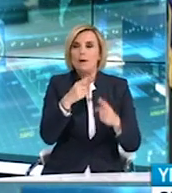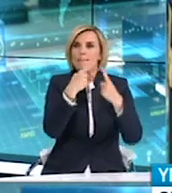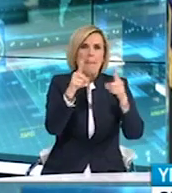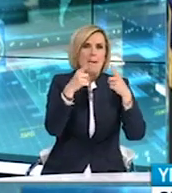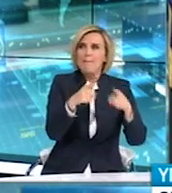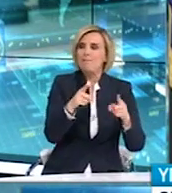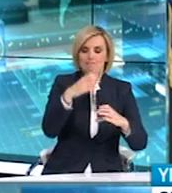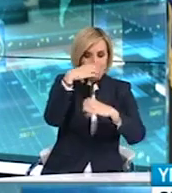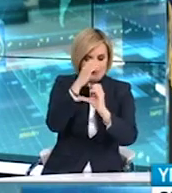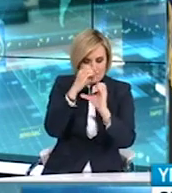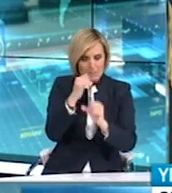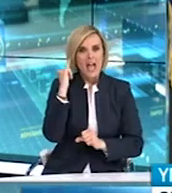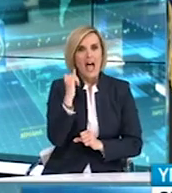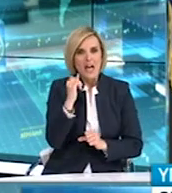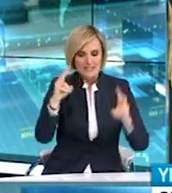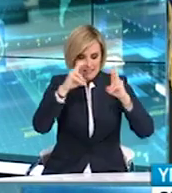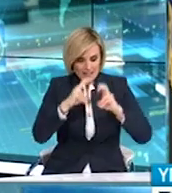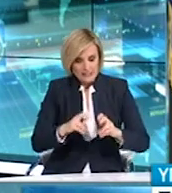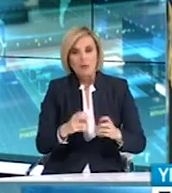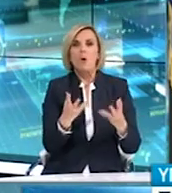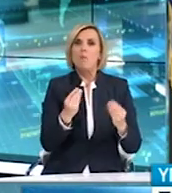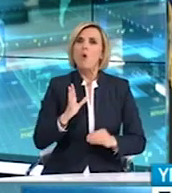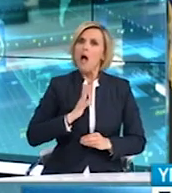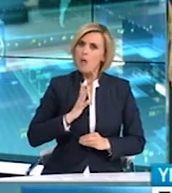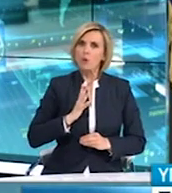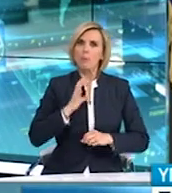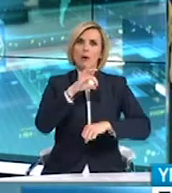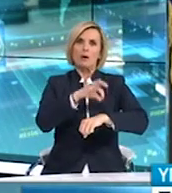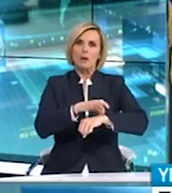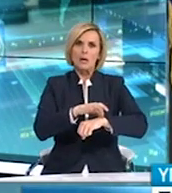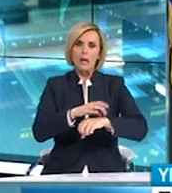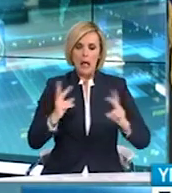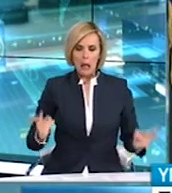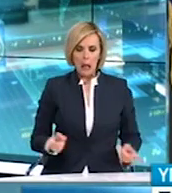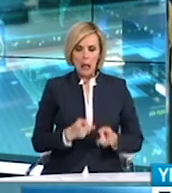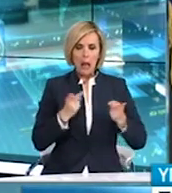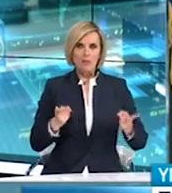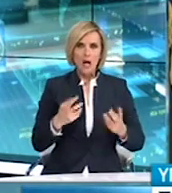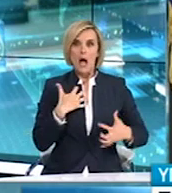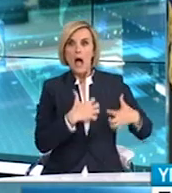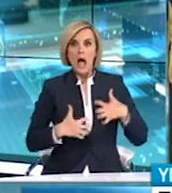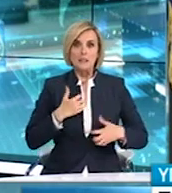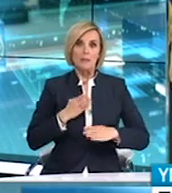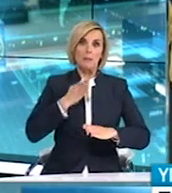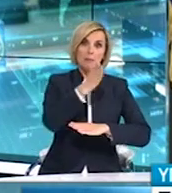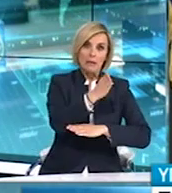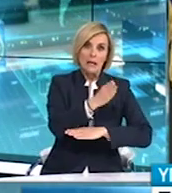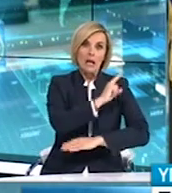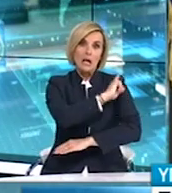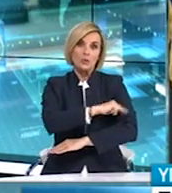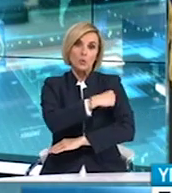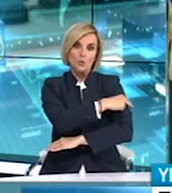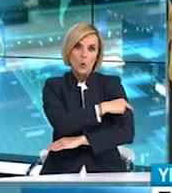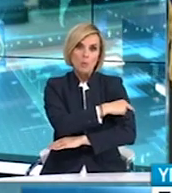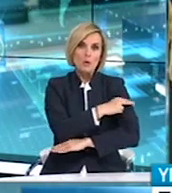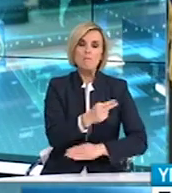στο διαγνωστικό έλεγχο. Διαγνώσονται και άνθρωποι που με ήπια συμπτώματα και για λόγους ανησυχίας καμιά φορά πηγαίνουν και σε ιδιωτικά διαγνωστικά κέντρα